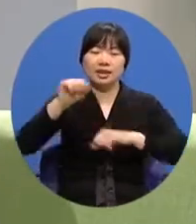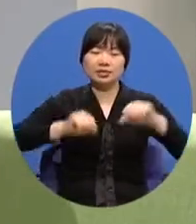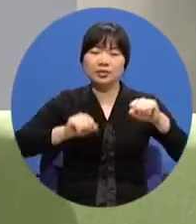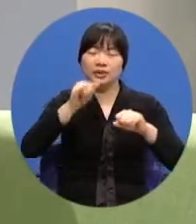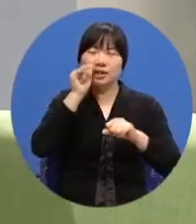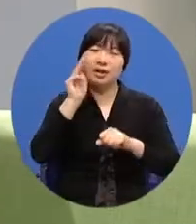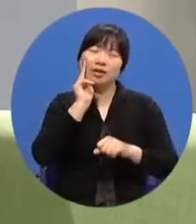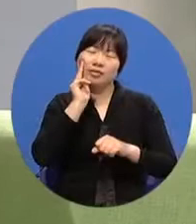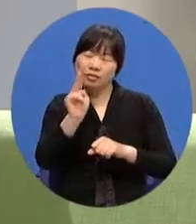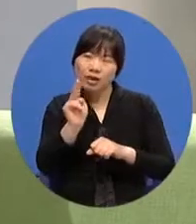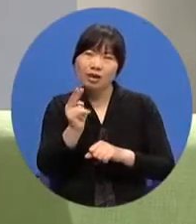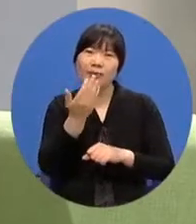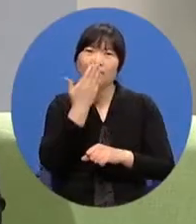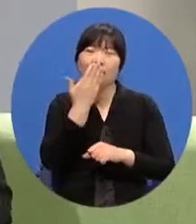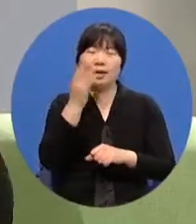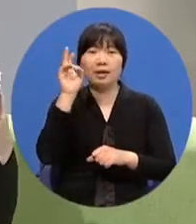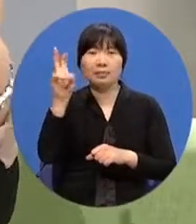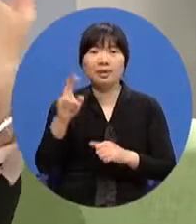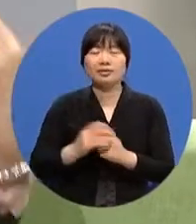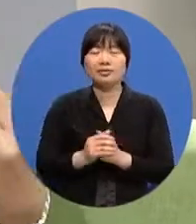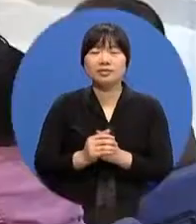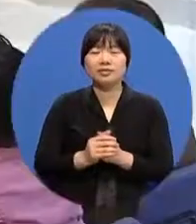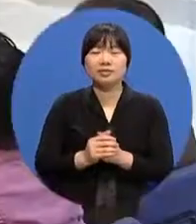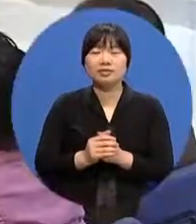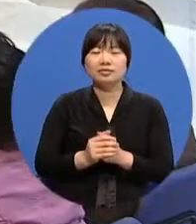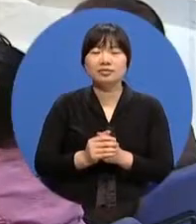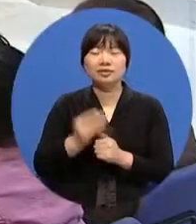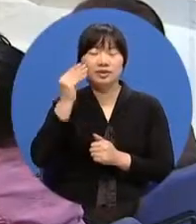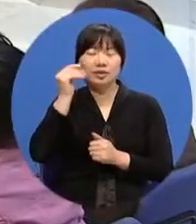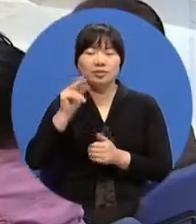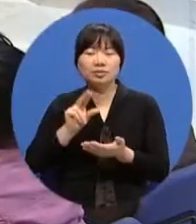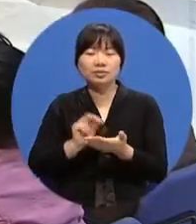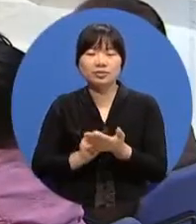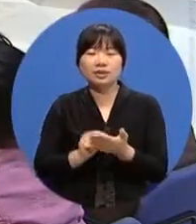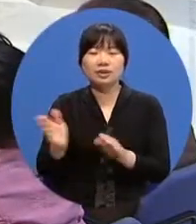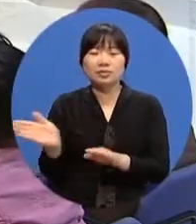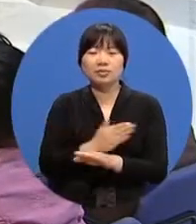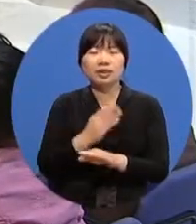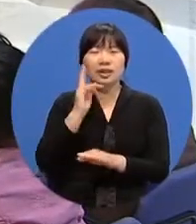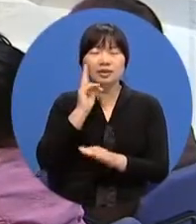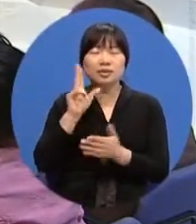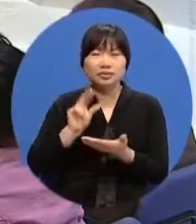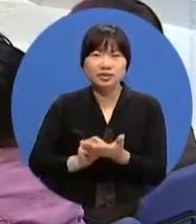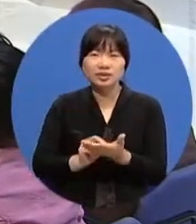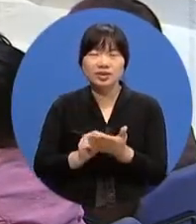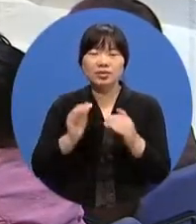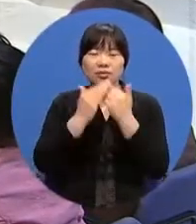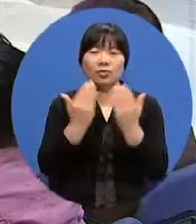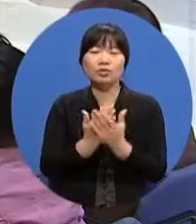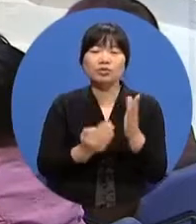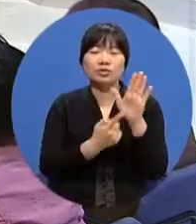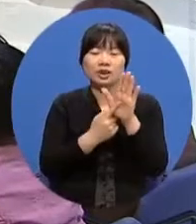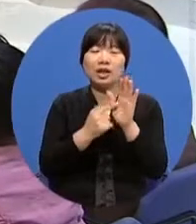이렇게까지 극단적으로는 갈 수 있습니다. 그러니까 아주 적응상의 문제서부터 비롯해서 아주 심각한 문제까지